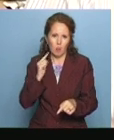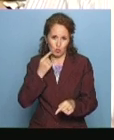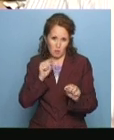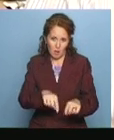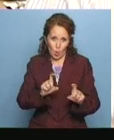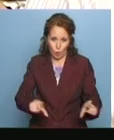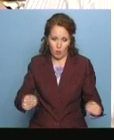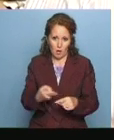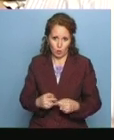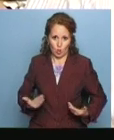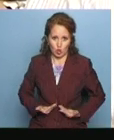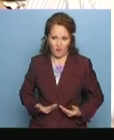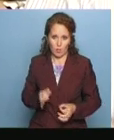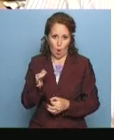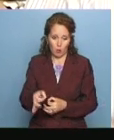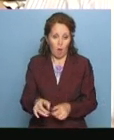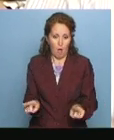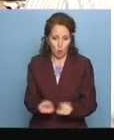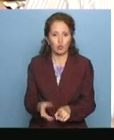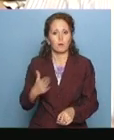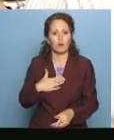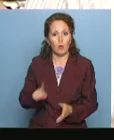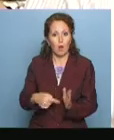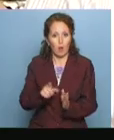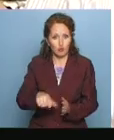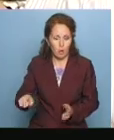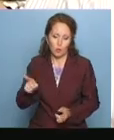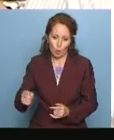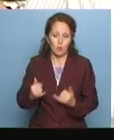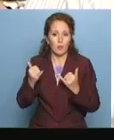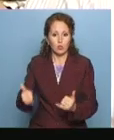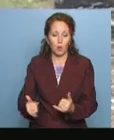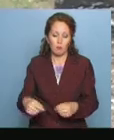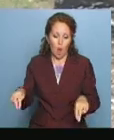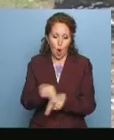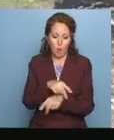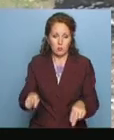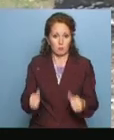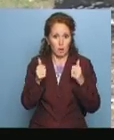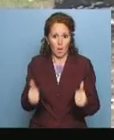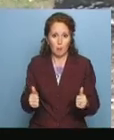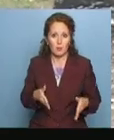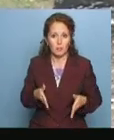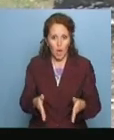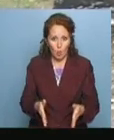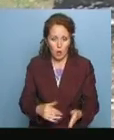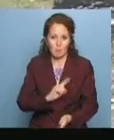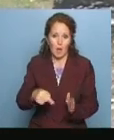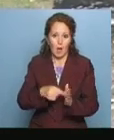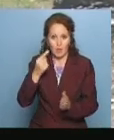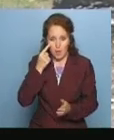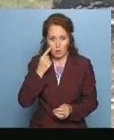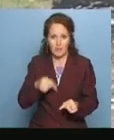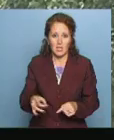окраинах. Они тоже наши горожане, они тоже достойны ходить по нормальным дорогам. Глазов в этом году из